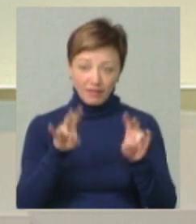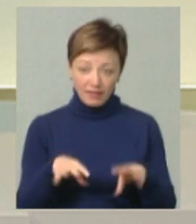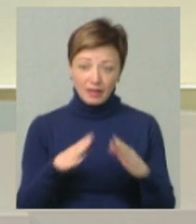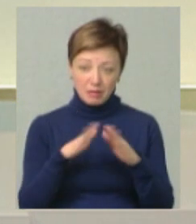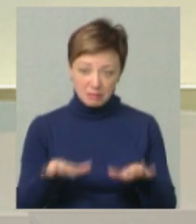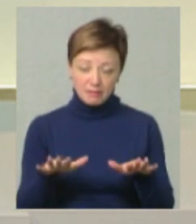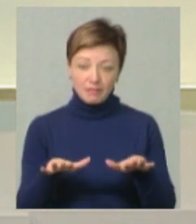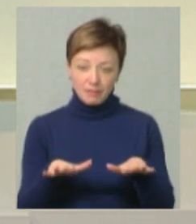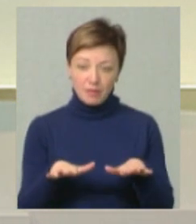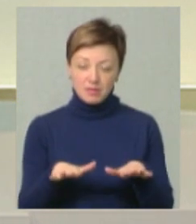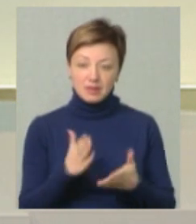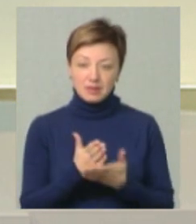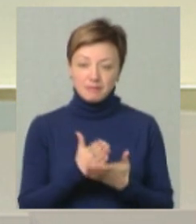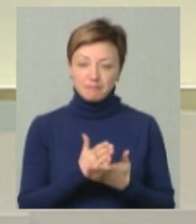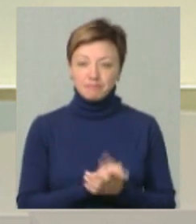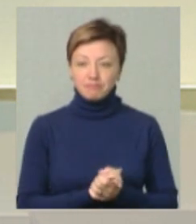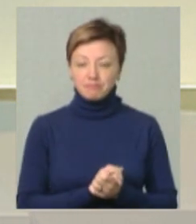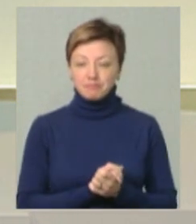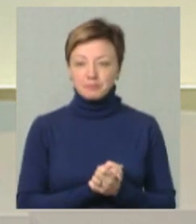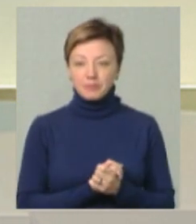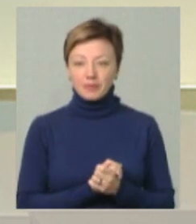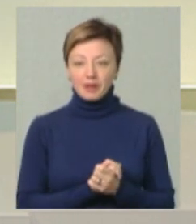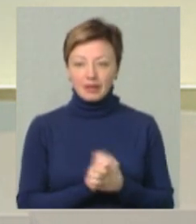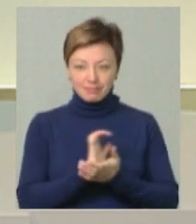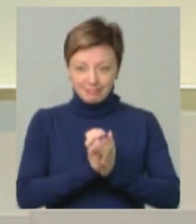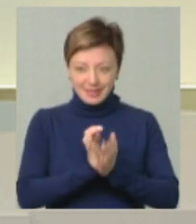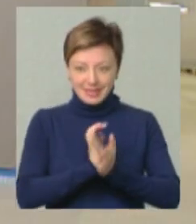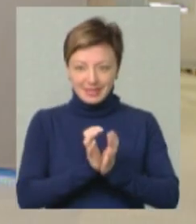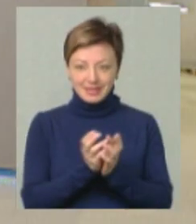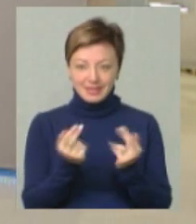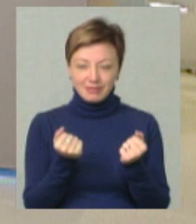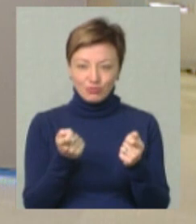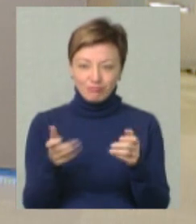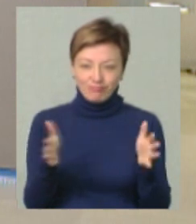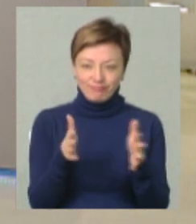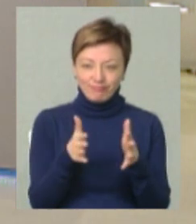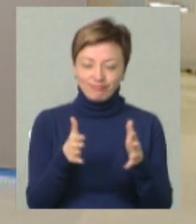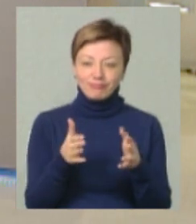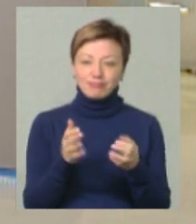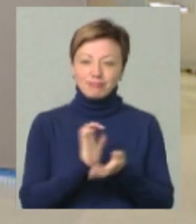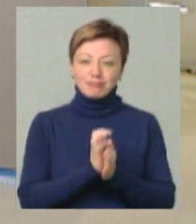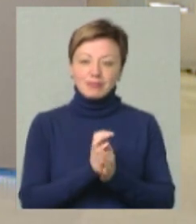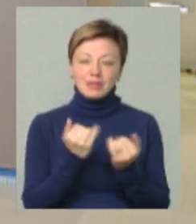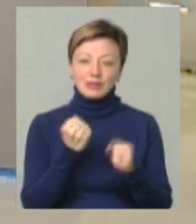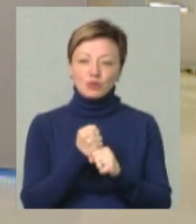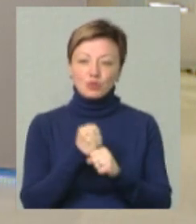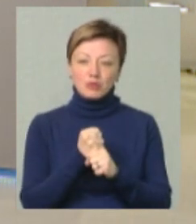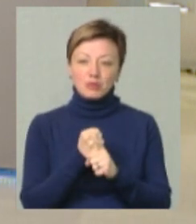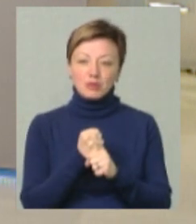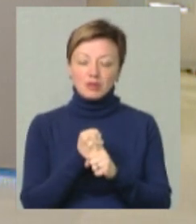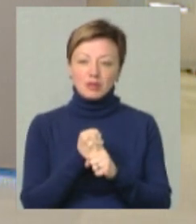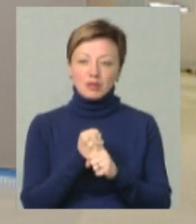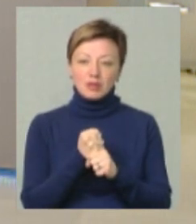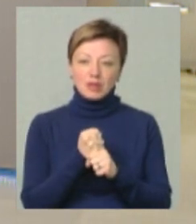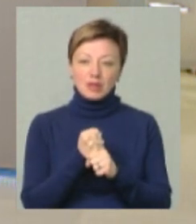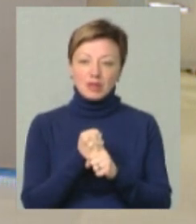місці. Перебувають так само. Зараз ми трошки потіснилися? Ну, трошки, так, потіснилися. І ми зараз робимо, є от